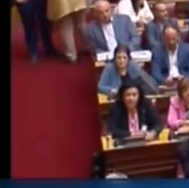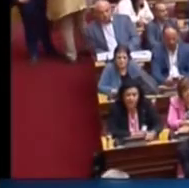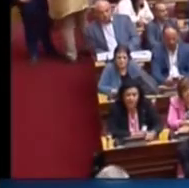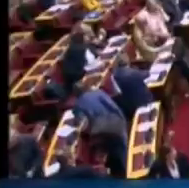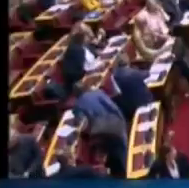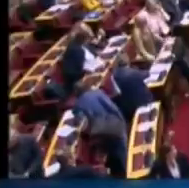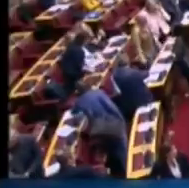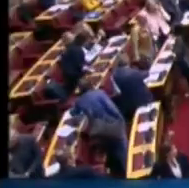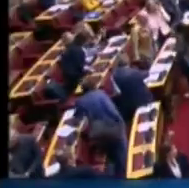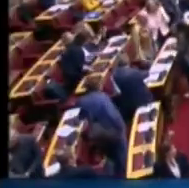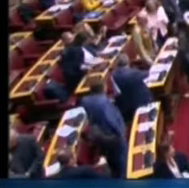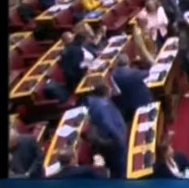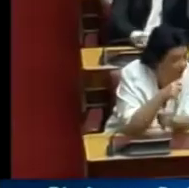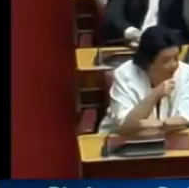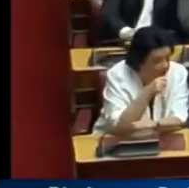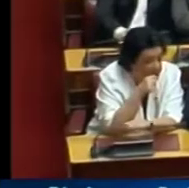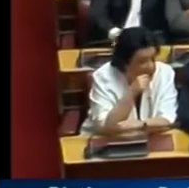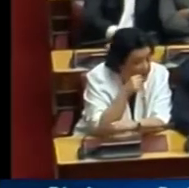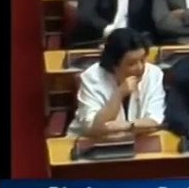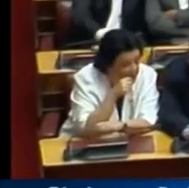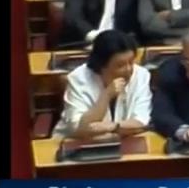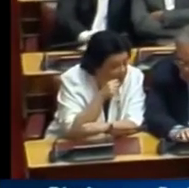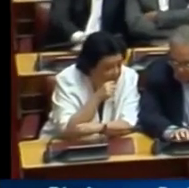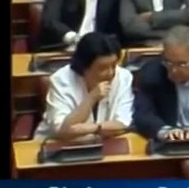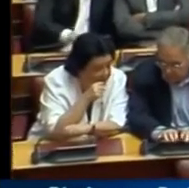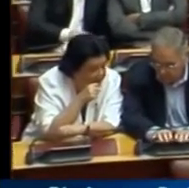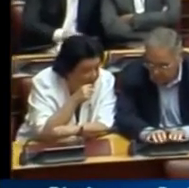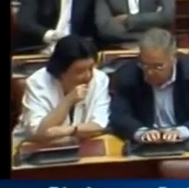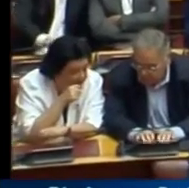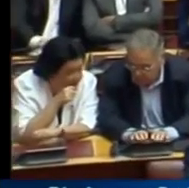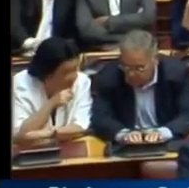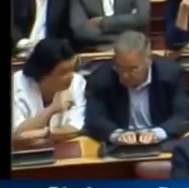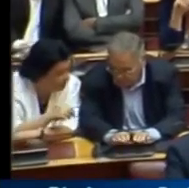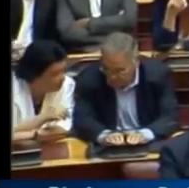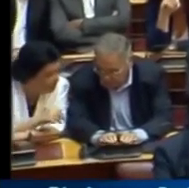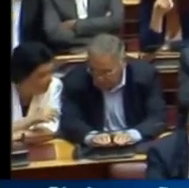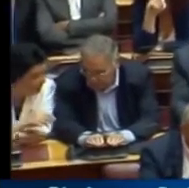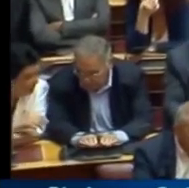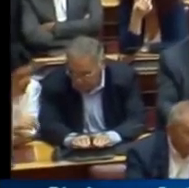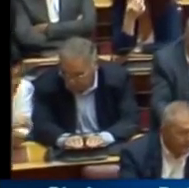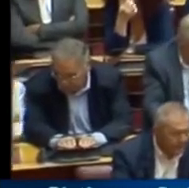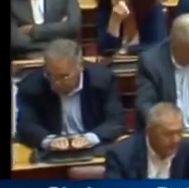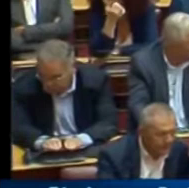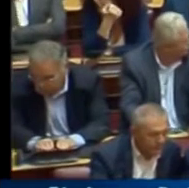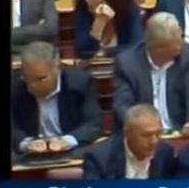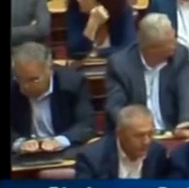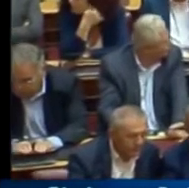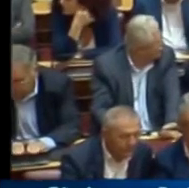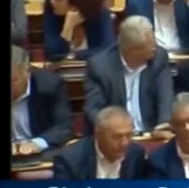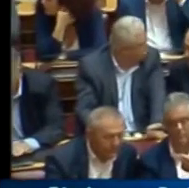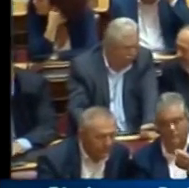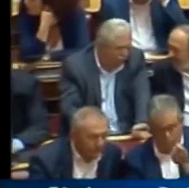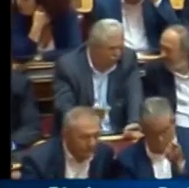επί της αρχής το αναπτυξιακό νομοσχέδιο που έφερε προς ψήφιση η κυβέρνηση. Καταψήφισαν μεταξύ άλλων ο ΣΥΡΙΖΑ, ο οποίος ζήτησε και